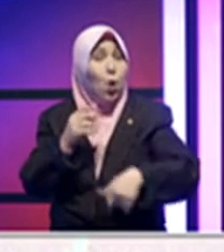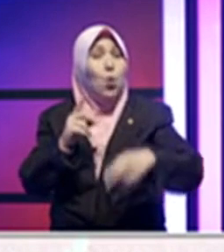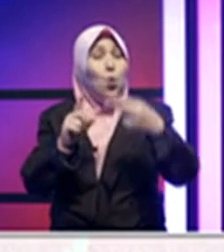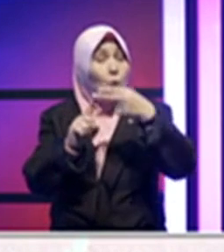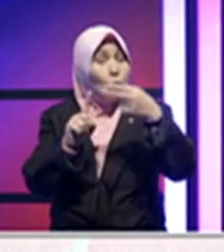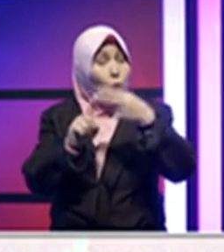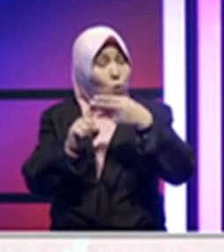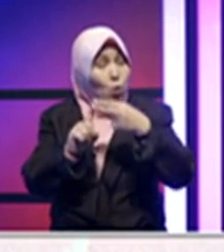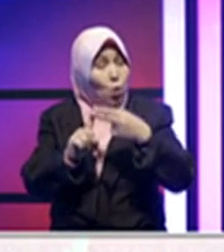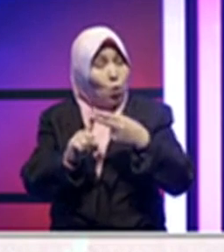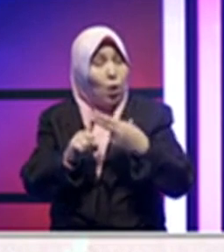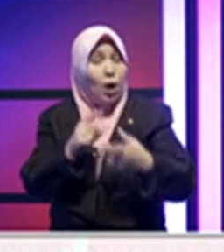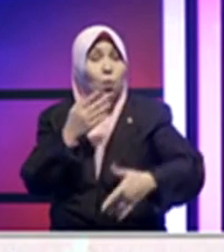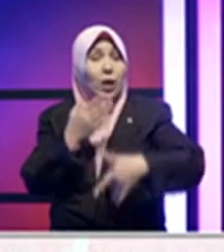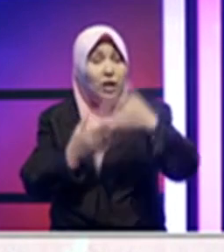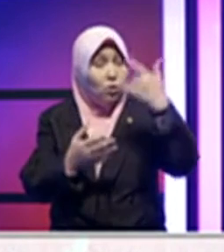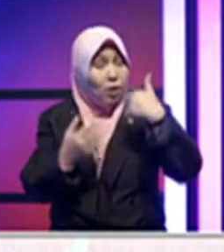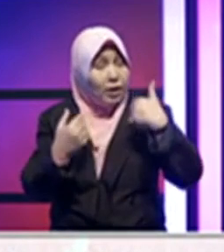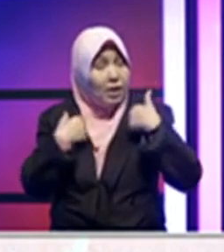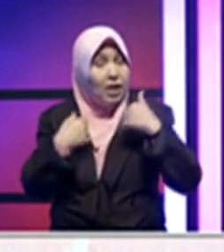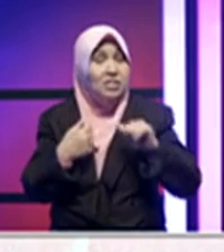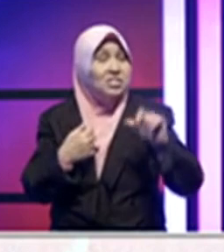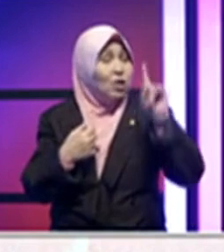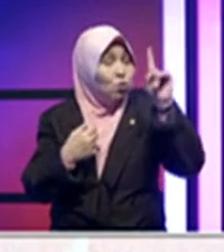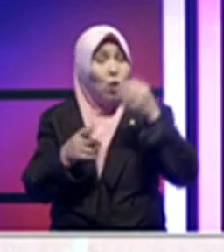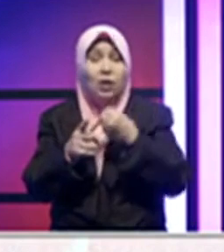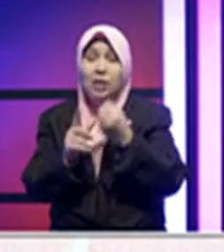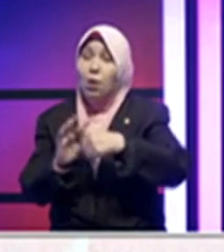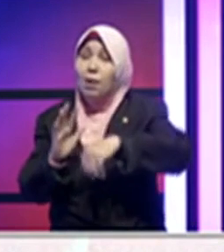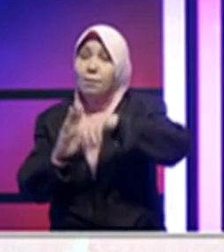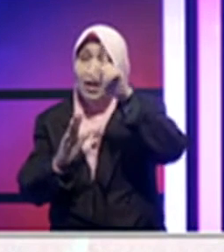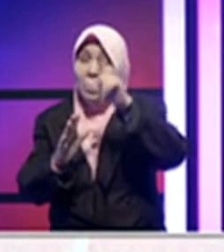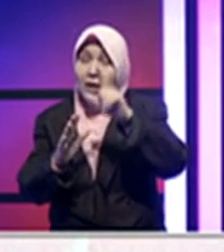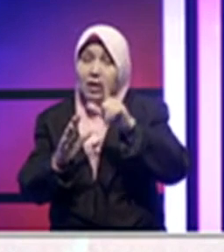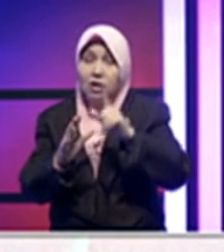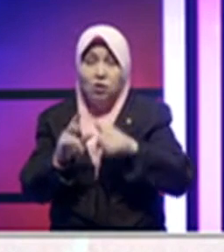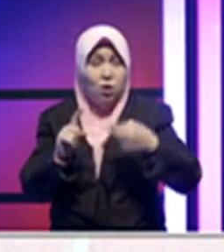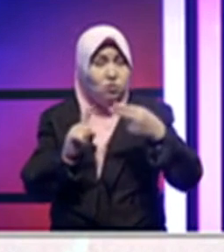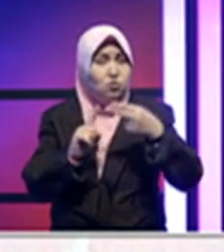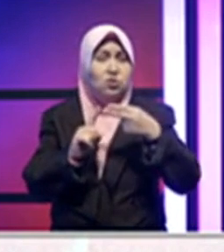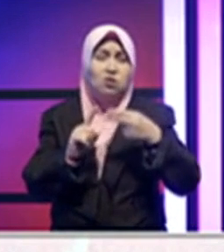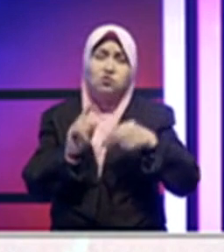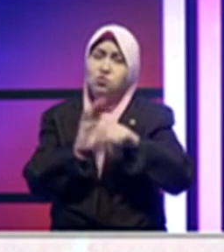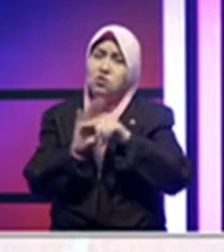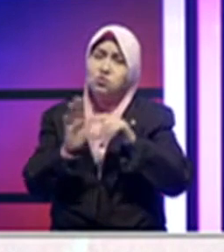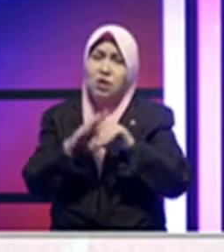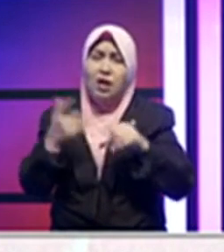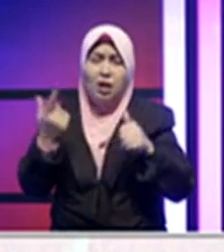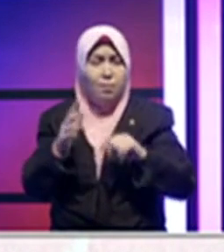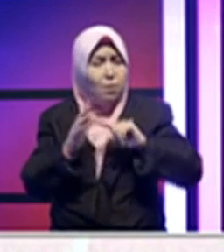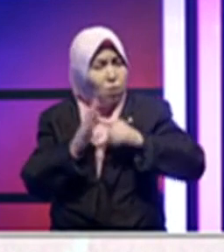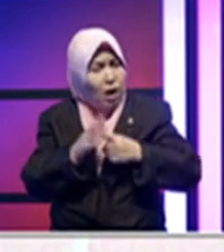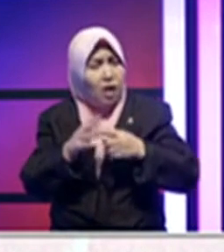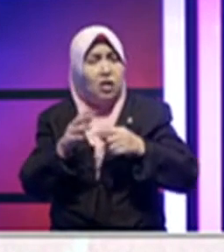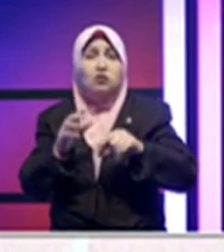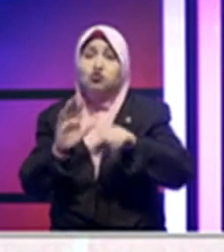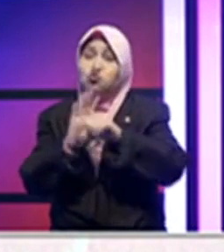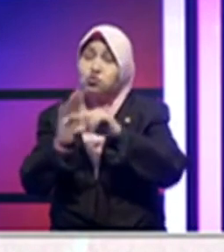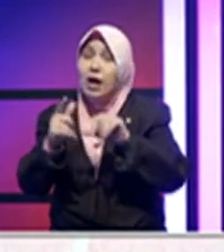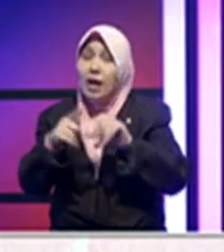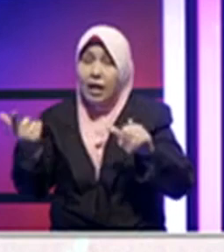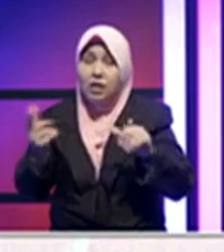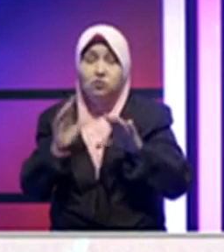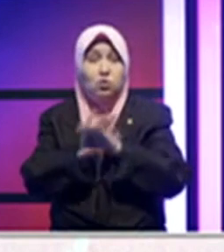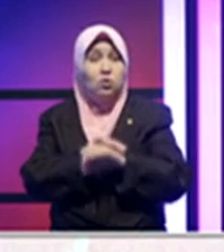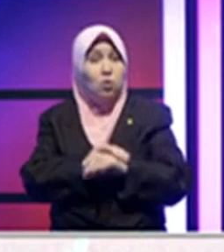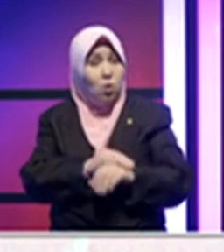dari satu huruf ataupun lebih. Iaitu antaranya dalam surah-surah yang lain ataupun permulaan surah yang lain, contohnya Alif Lam